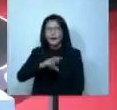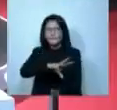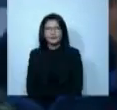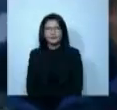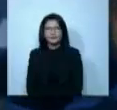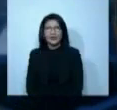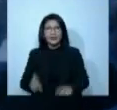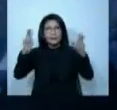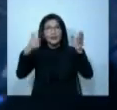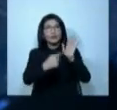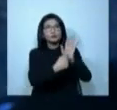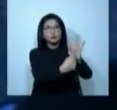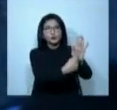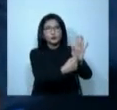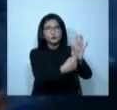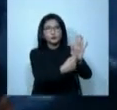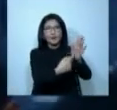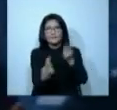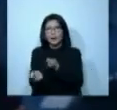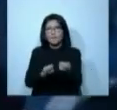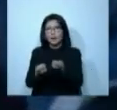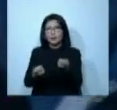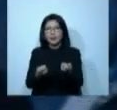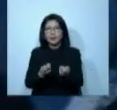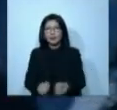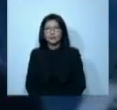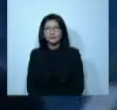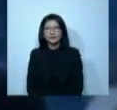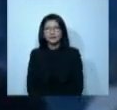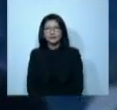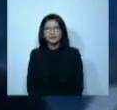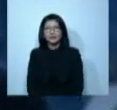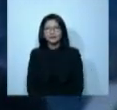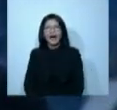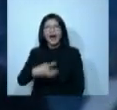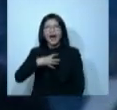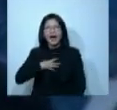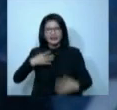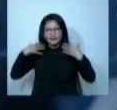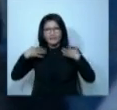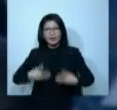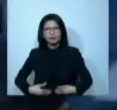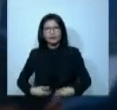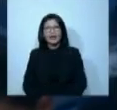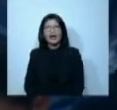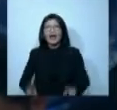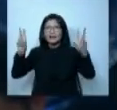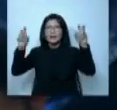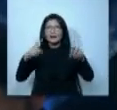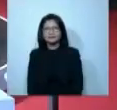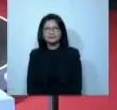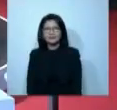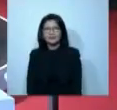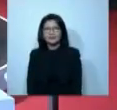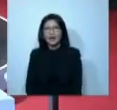merespon situasi, merespon pertanyaan, dan merespon keadaan. Ya, jadi saya melihat kata-kata yang disampaikan oleh ketiga capres itu